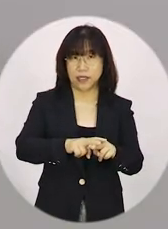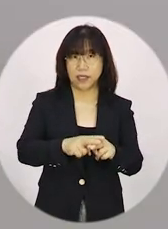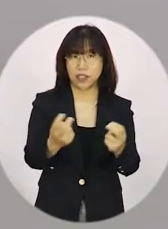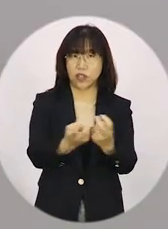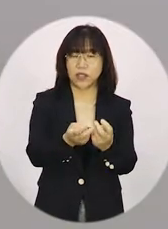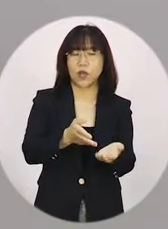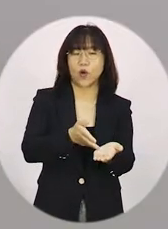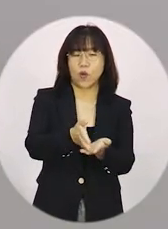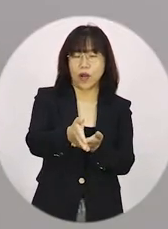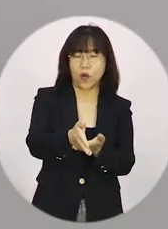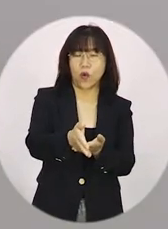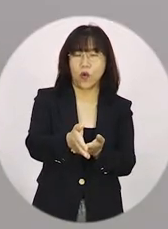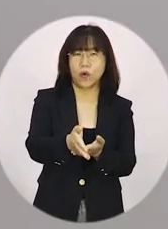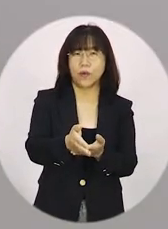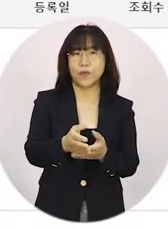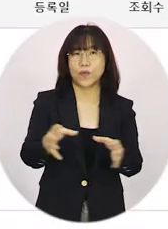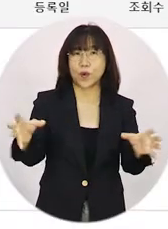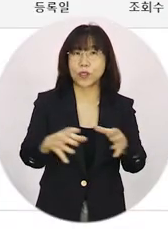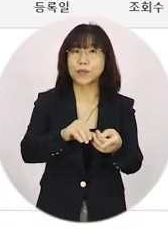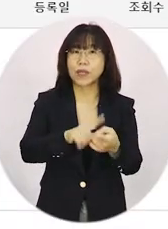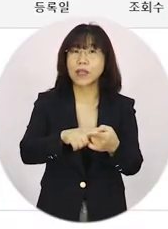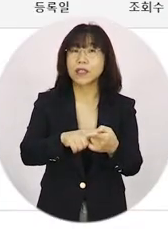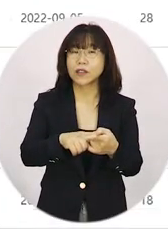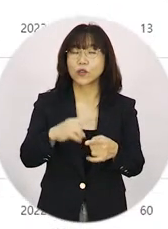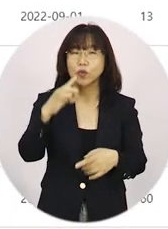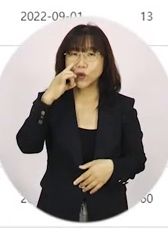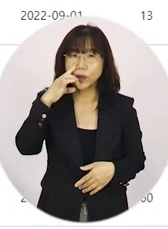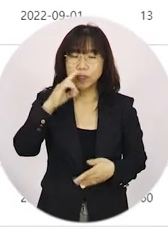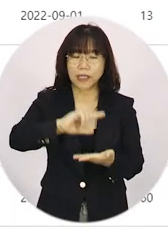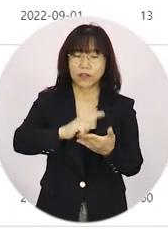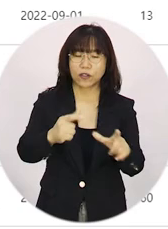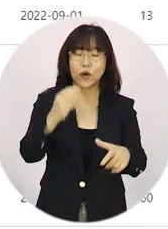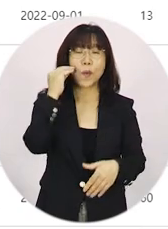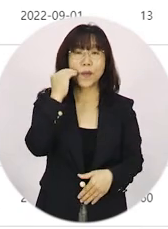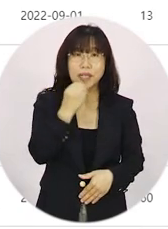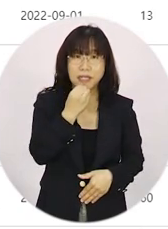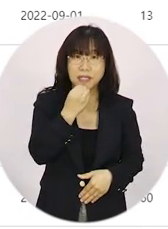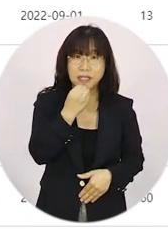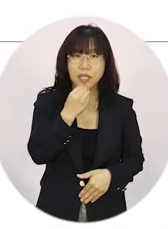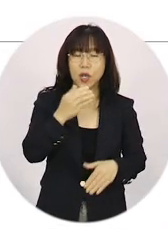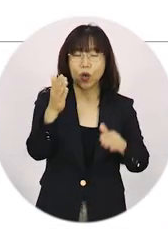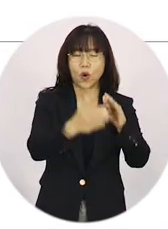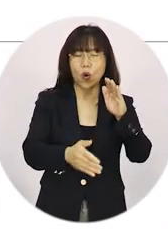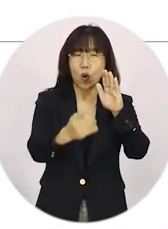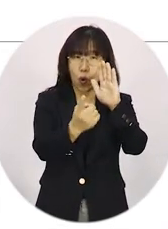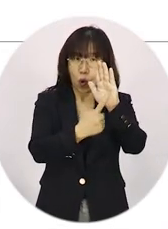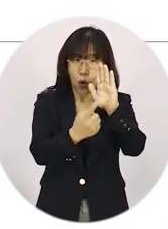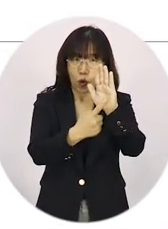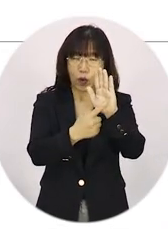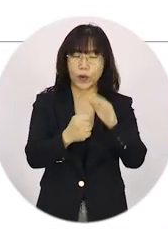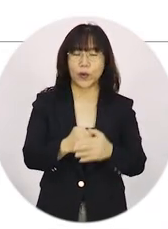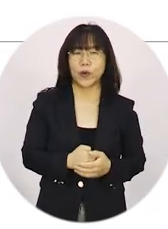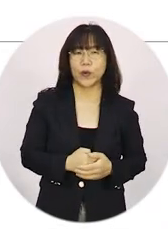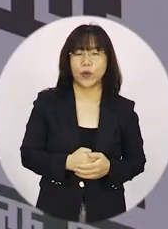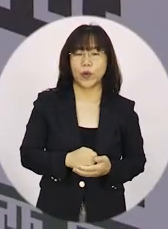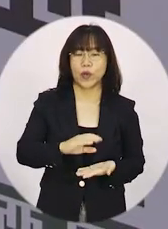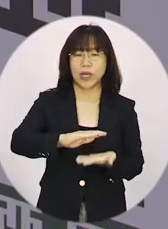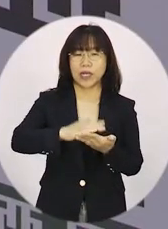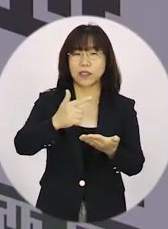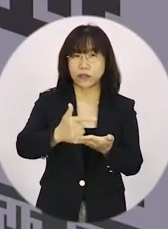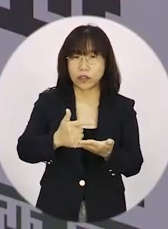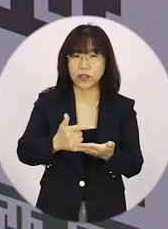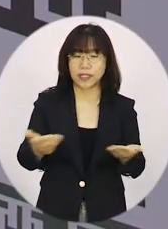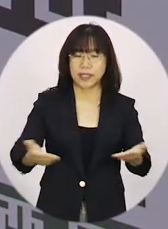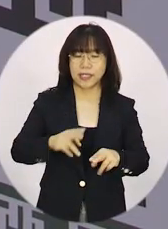관련 서류를 갖춰 방문 접수하면 됩니다 모집에 대한 자세한 사항은 강서 구청 홈페이지 찌 고시공고 에서